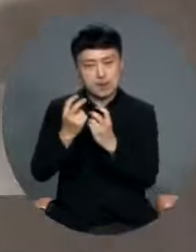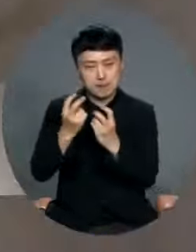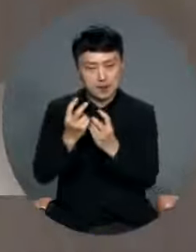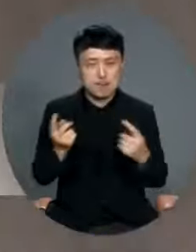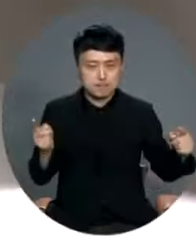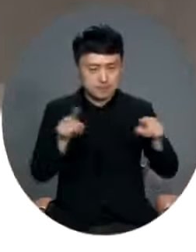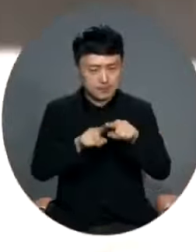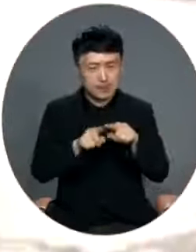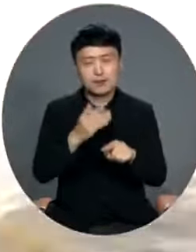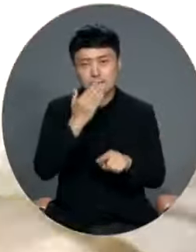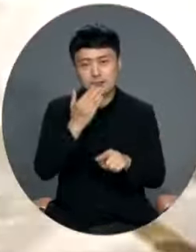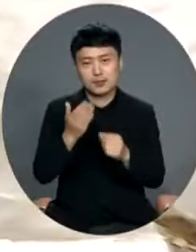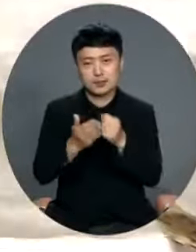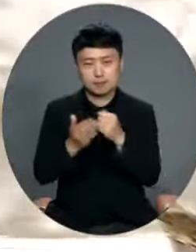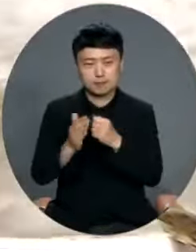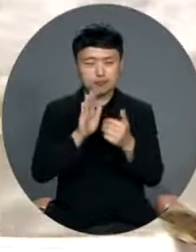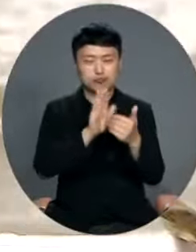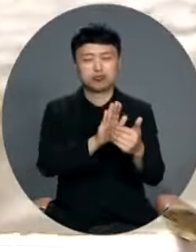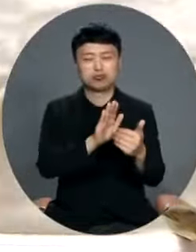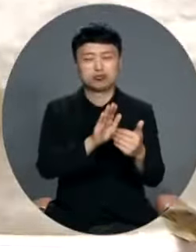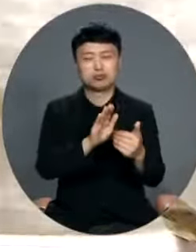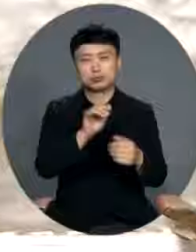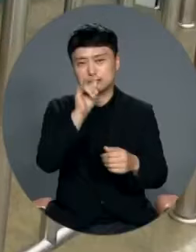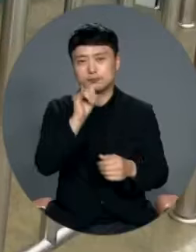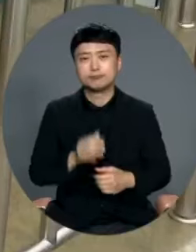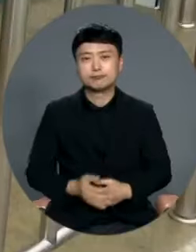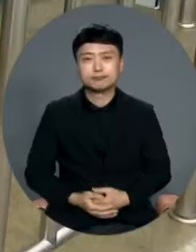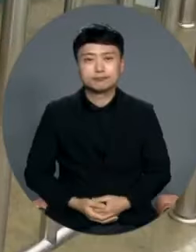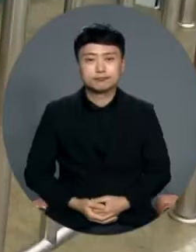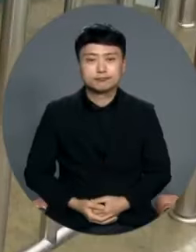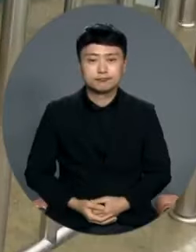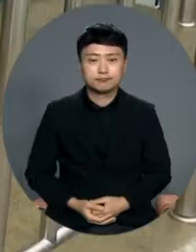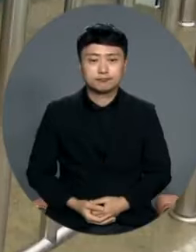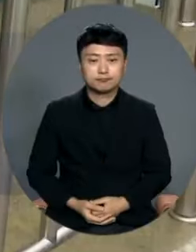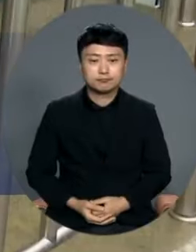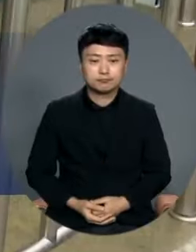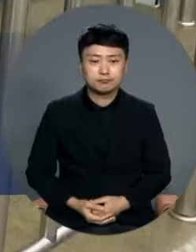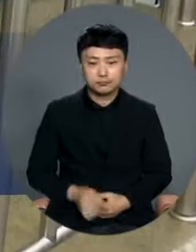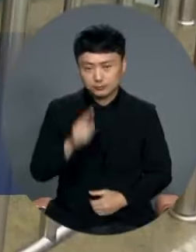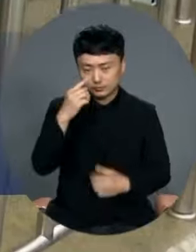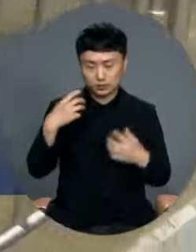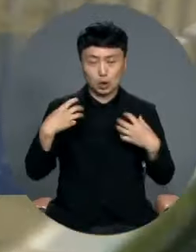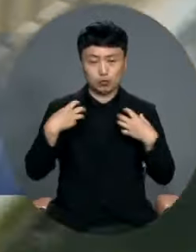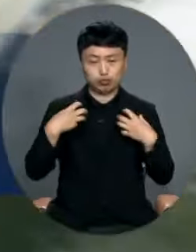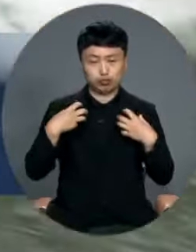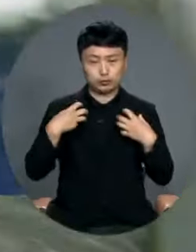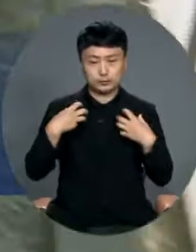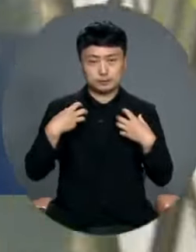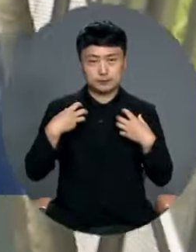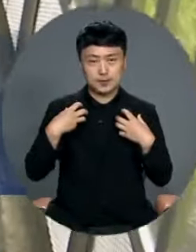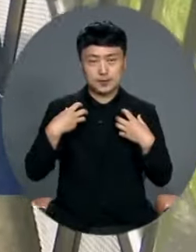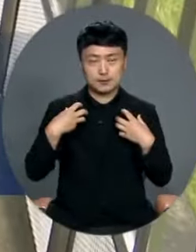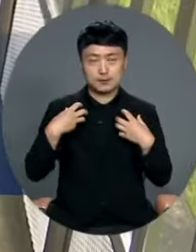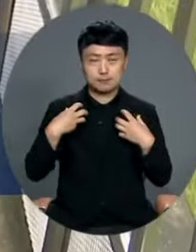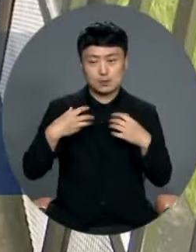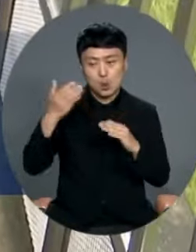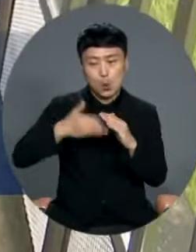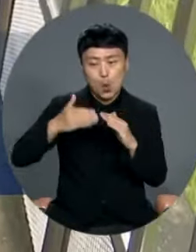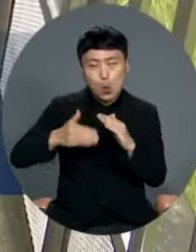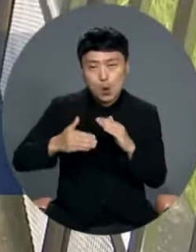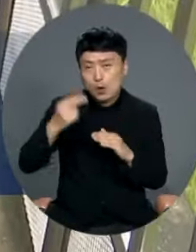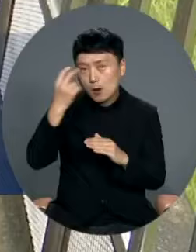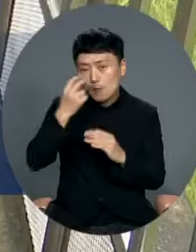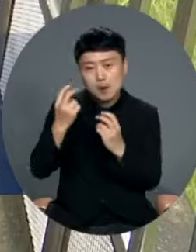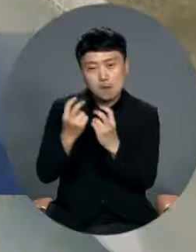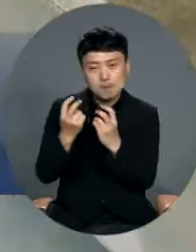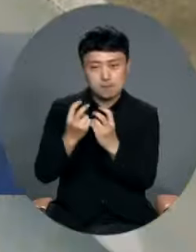공동검사가 가능하다면서 사실상 거부했습니다. 우리는 그 정부에서 공인된 거를 하고 있는데